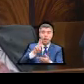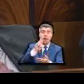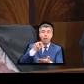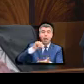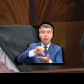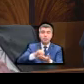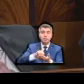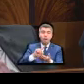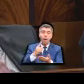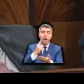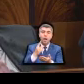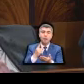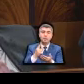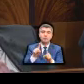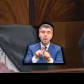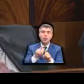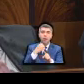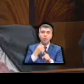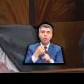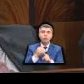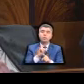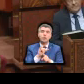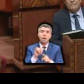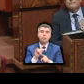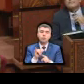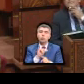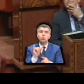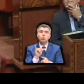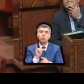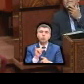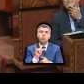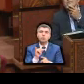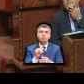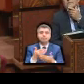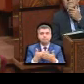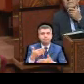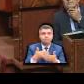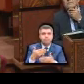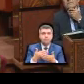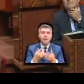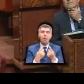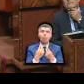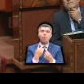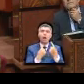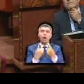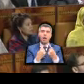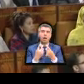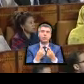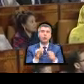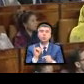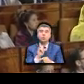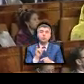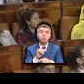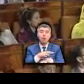إلى حدود الساعة ما سمعناهاش، ما عرفناش مع من كتقاسموها، ما عرفناش من النقاش اللي غتطرحوا وشنو هي